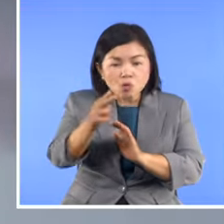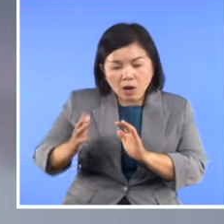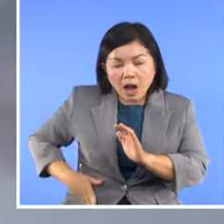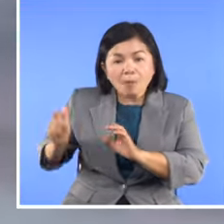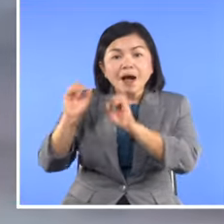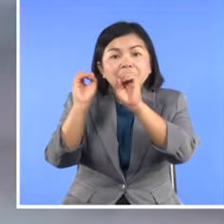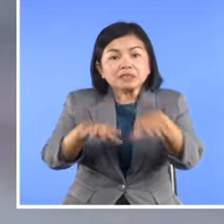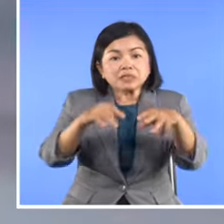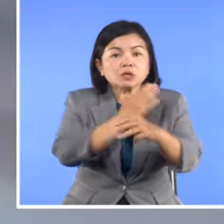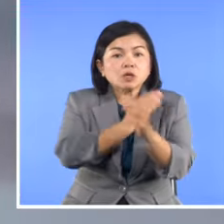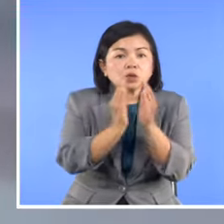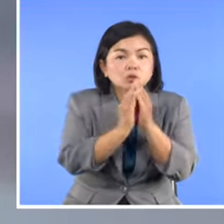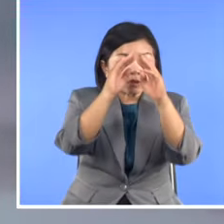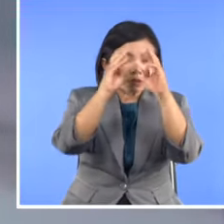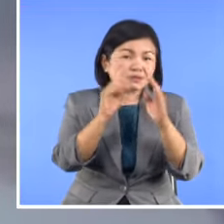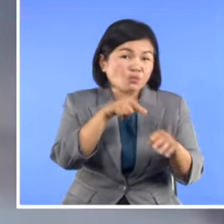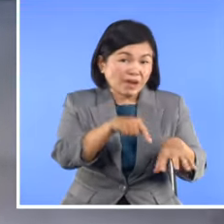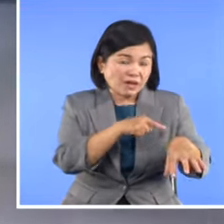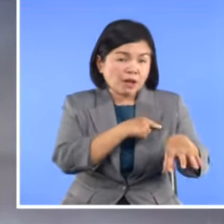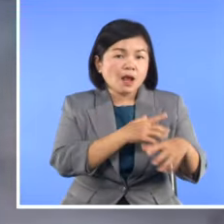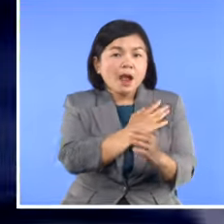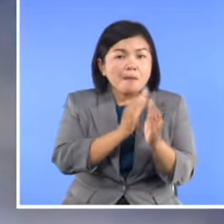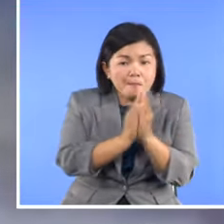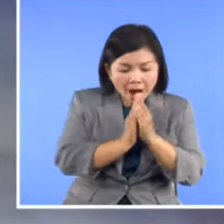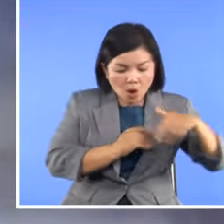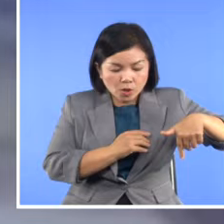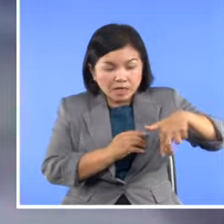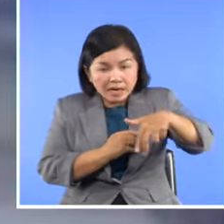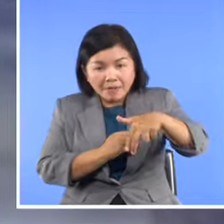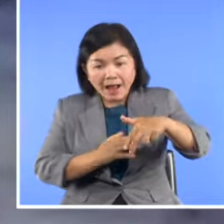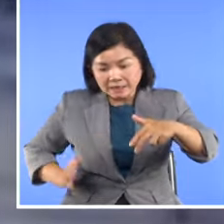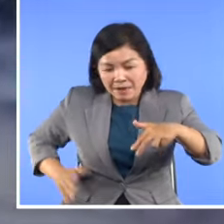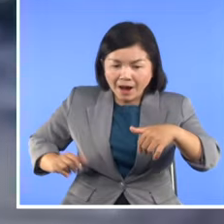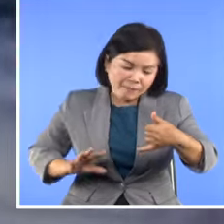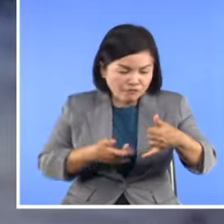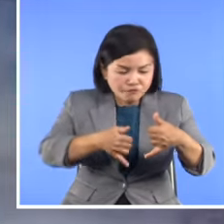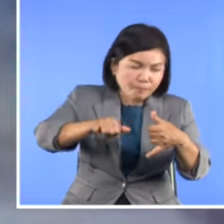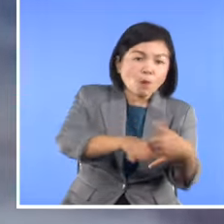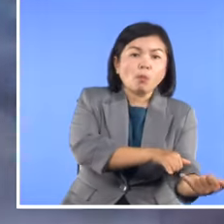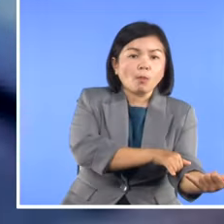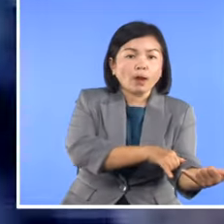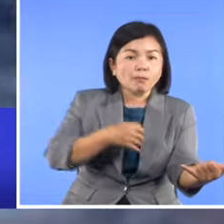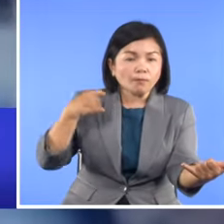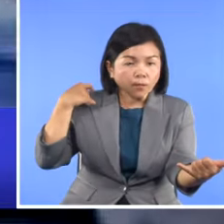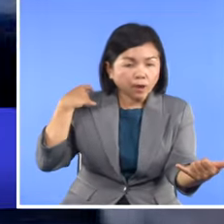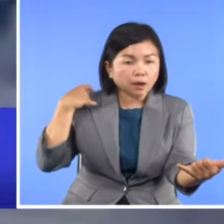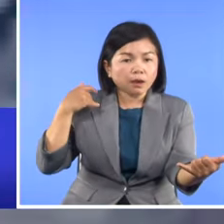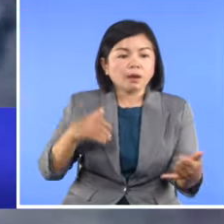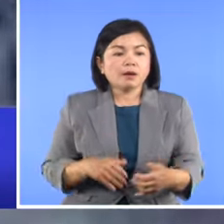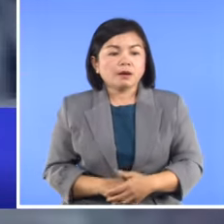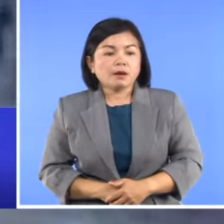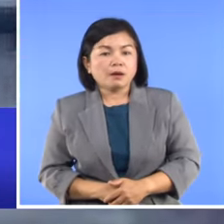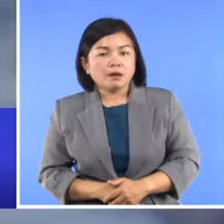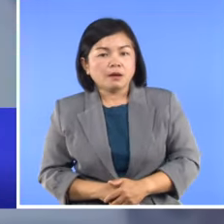ก็มาดูไงหลังจากรับแจ้งว่ามีใครก็ไม่รู้เอาหมาแม่ลูกอ่อนนี่หลายตัวมาปล่อยที่วัดจังหวะที่เดินไปเนี่ยหมามันก็วิ่งมาม